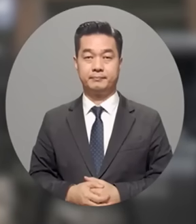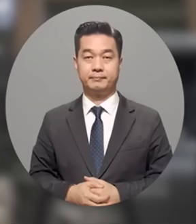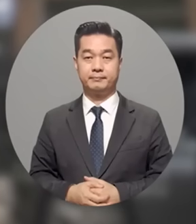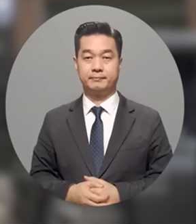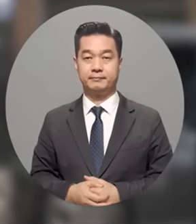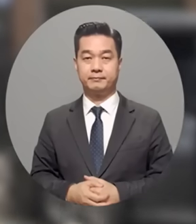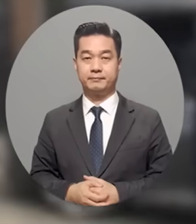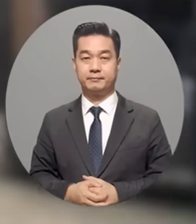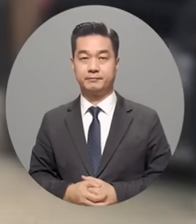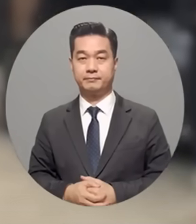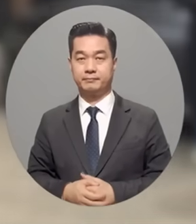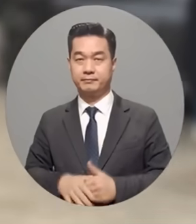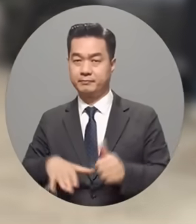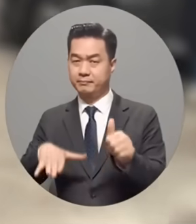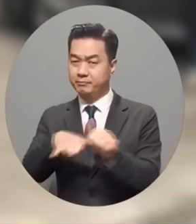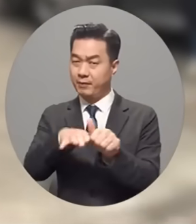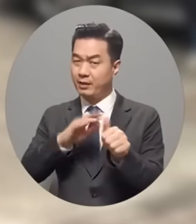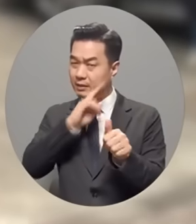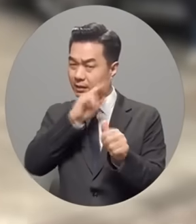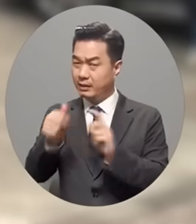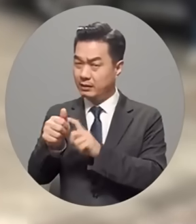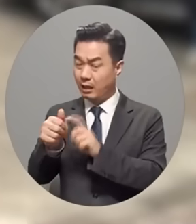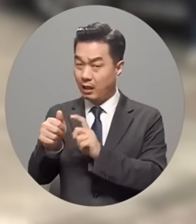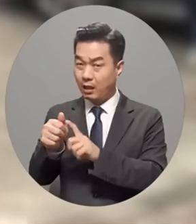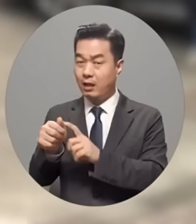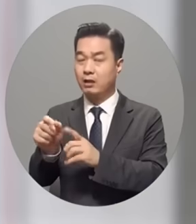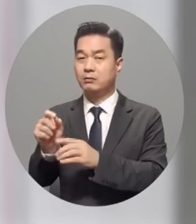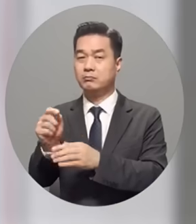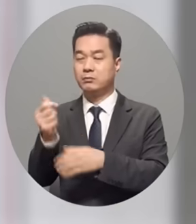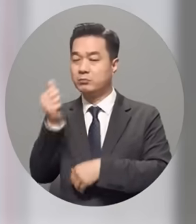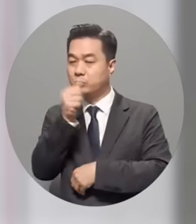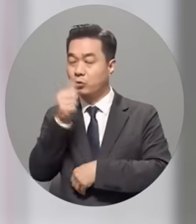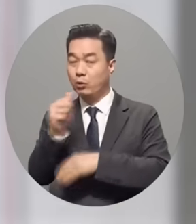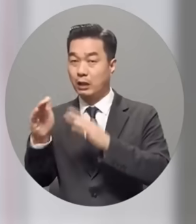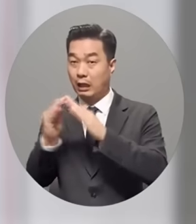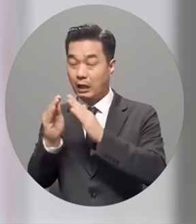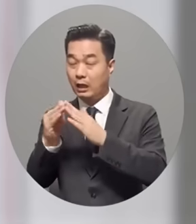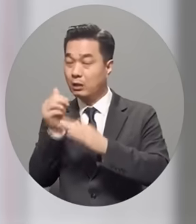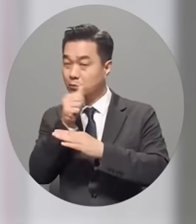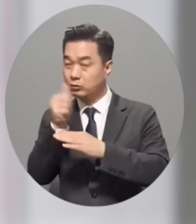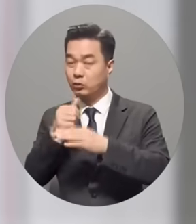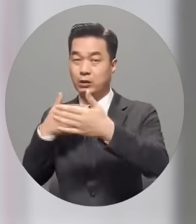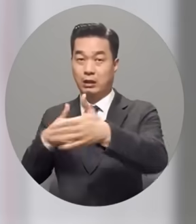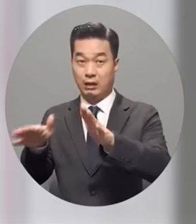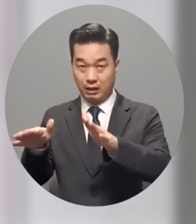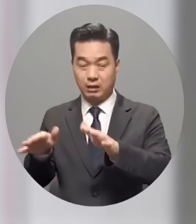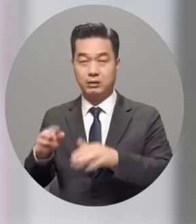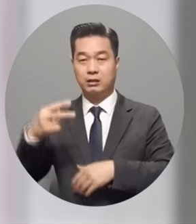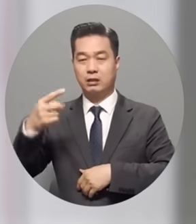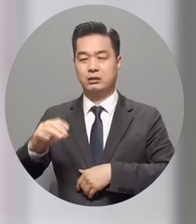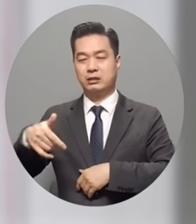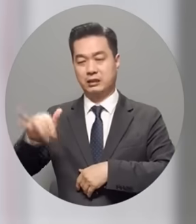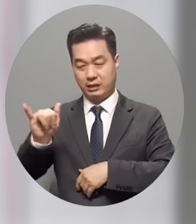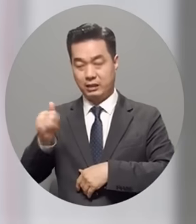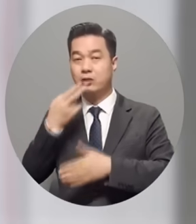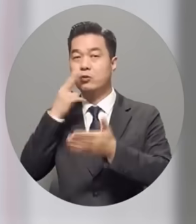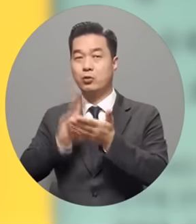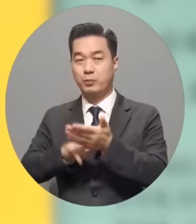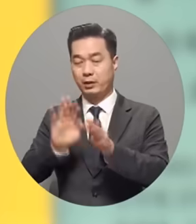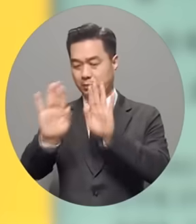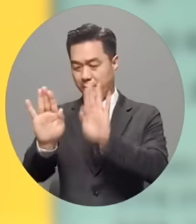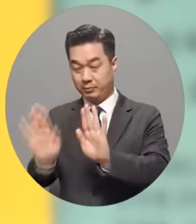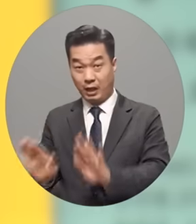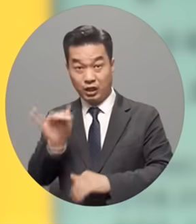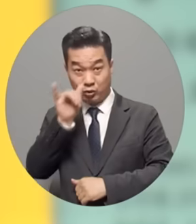피의자가 사용하던 부동산 중개 사무실입니다. 입구에는 은행으로부터 온 등기 우편이 왔다는 도착 안내문이 여러 개 붙어